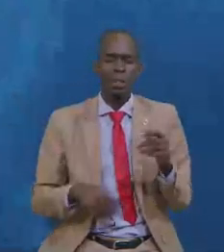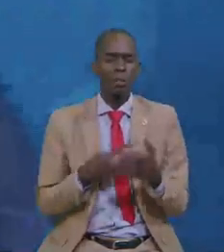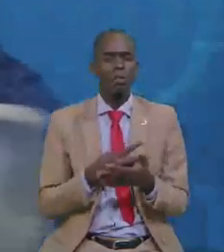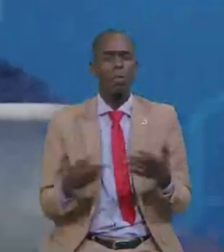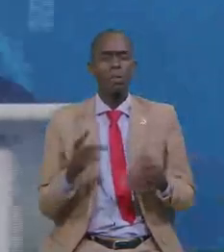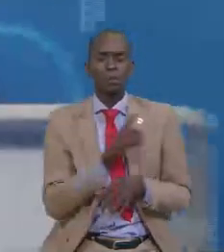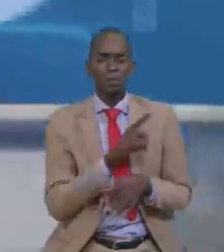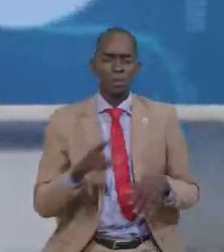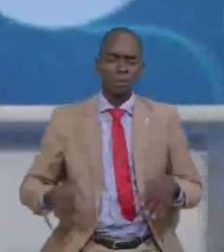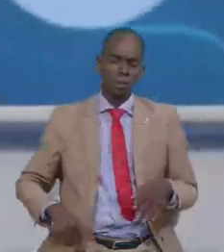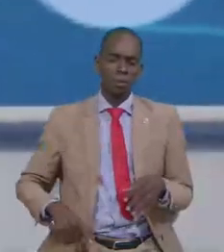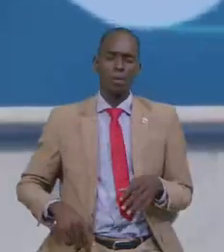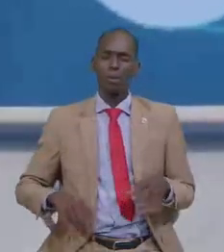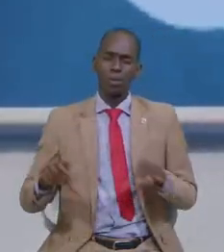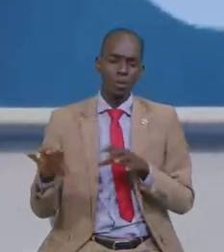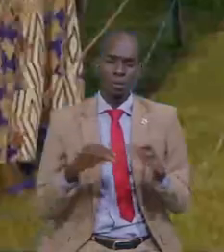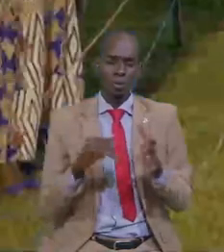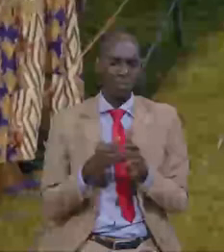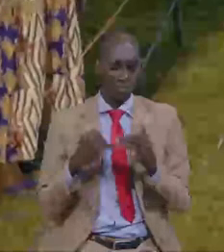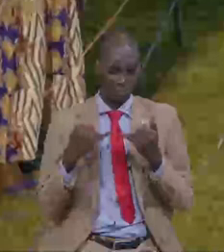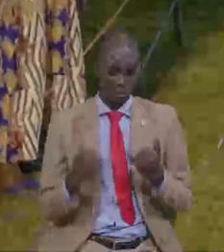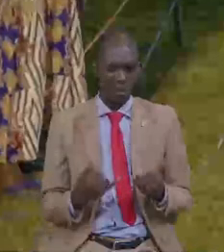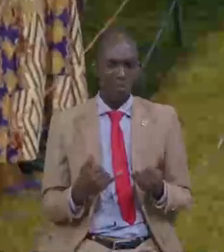puissance infaillible. Seigneur,